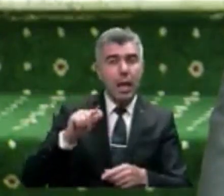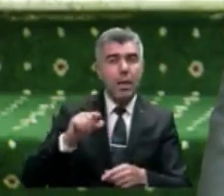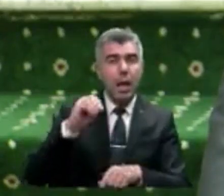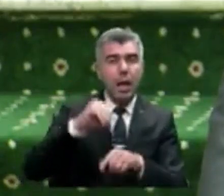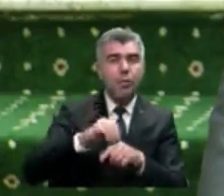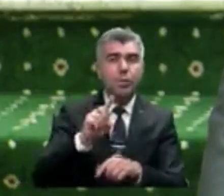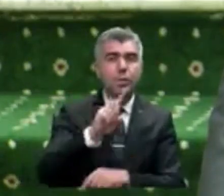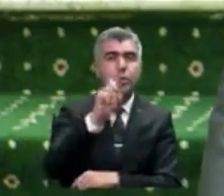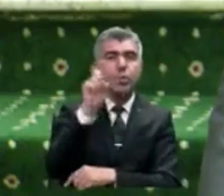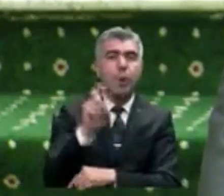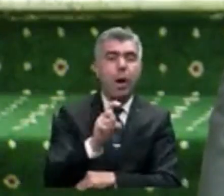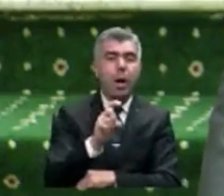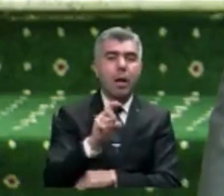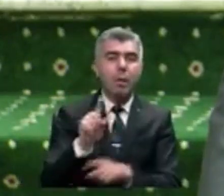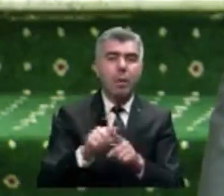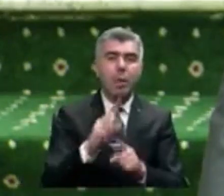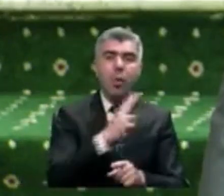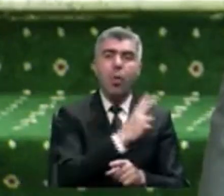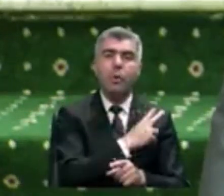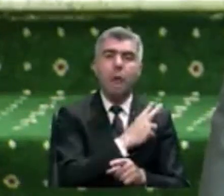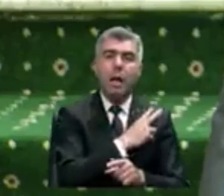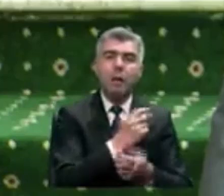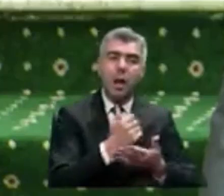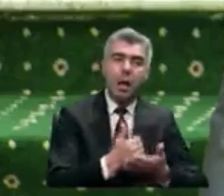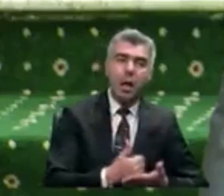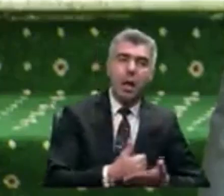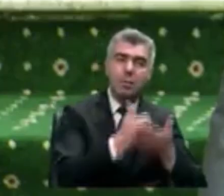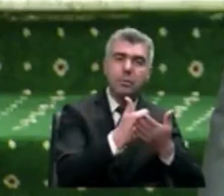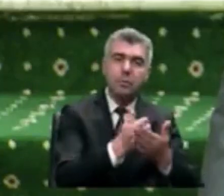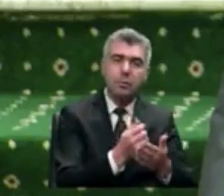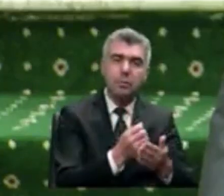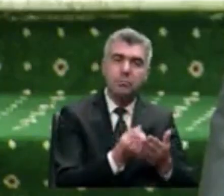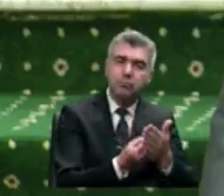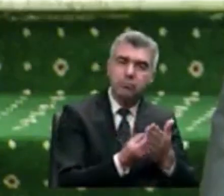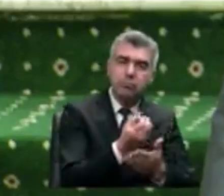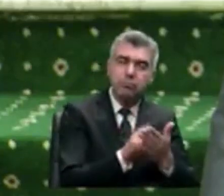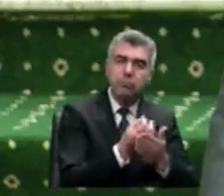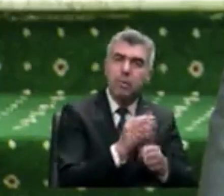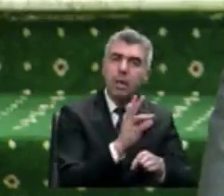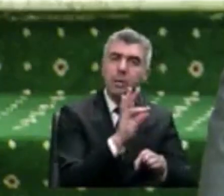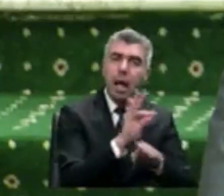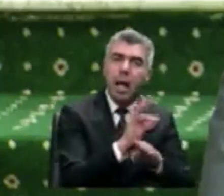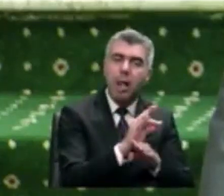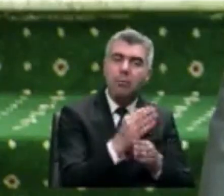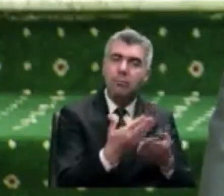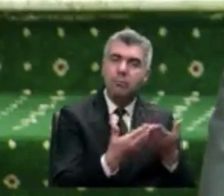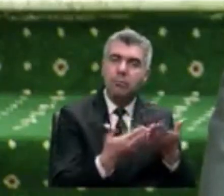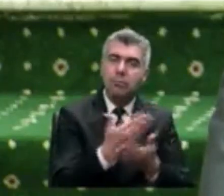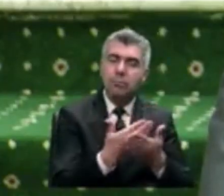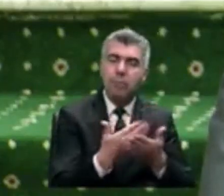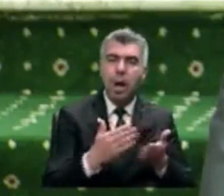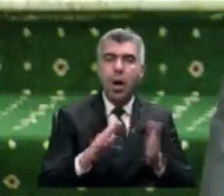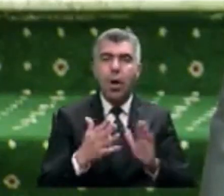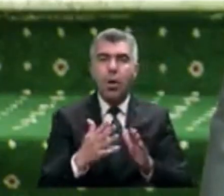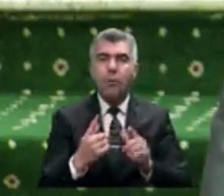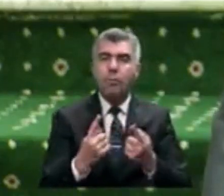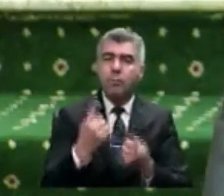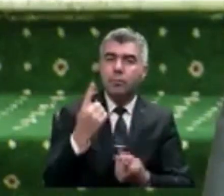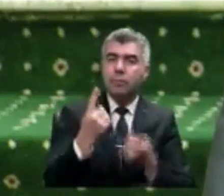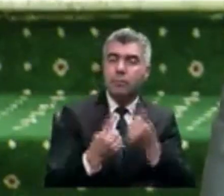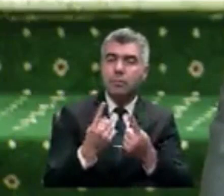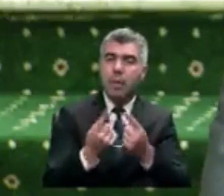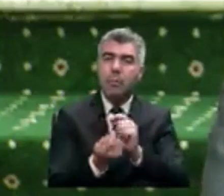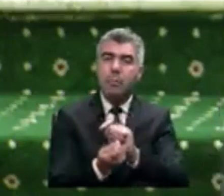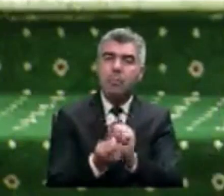مال الاساتذه المساعدين الذين كانوا اختصاصهم الاعمال التوجيهيه والاشغال التطبيقيه والتخوف لديهم من ان يتم تعويضهم